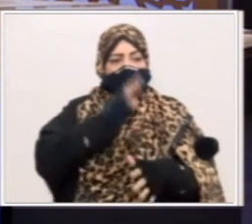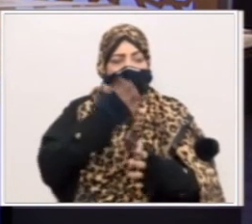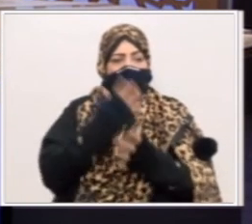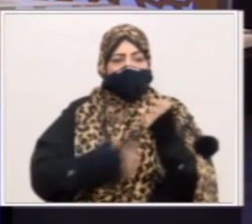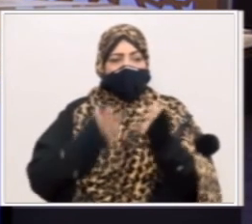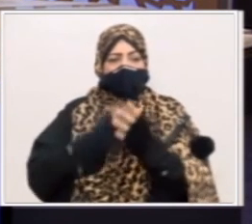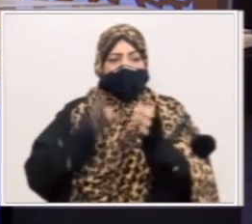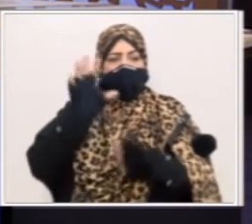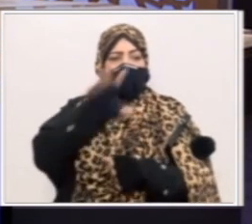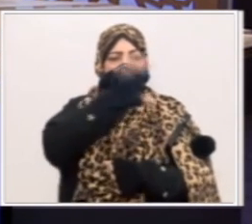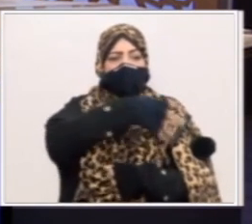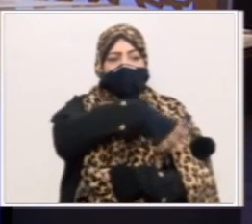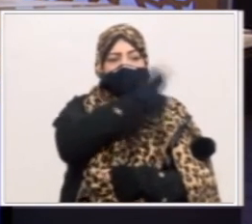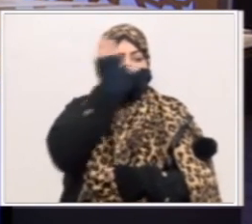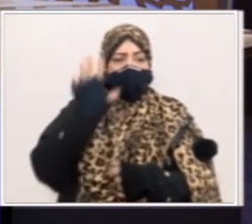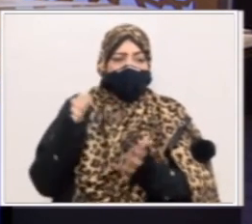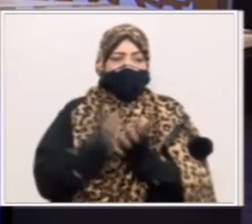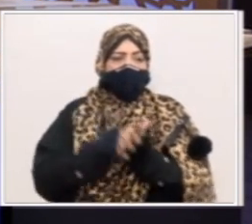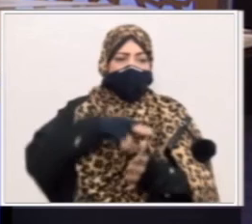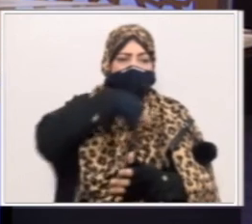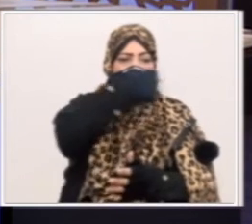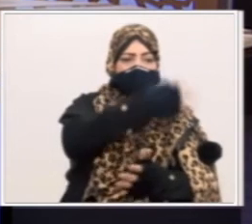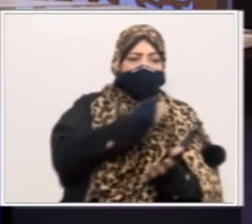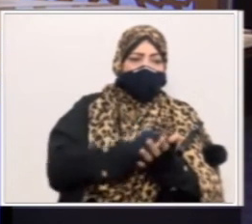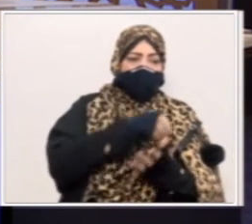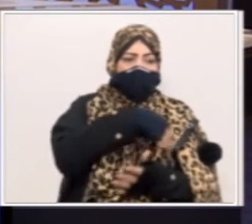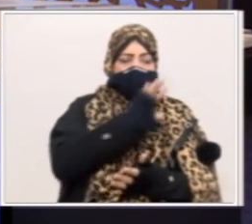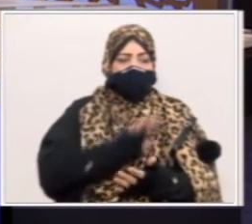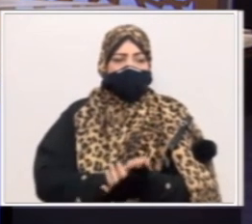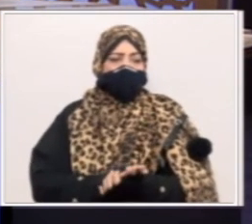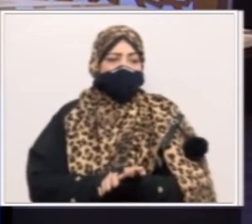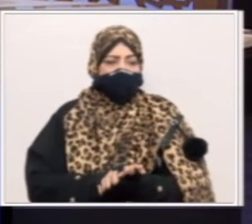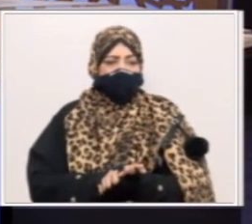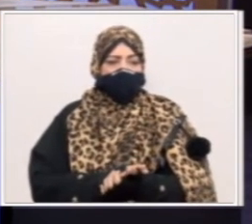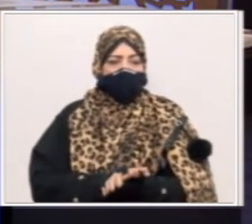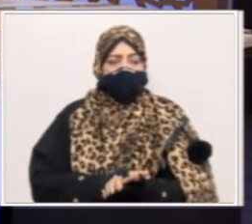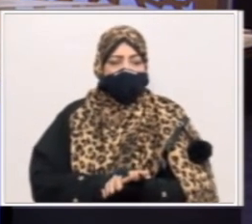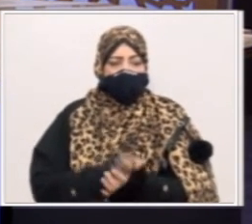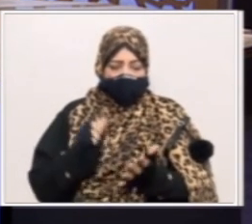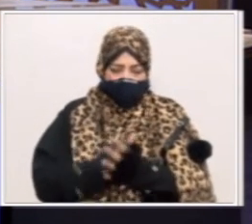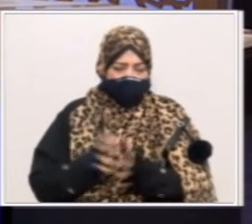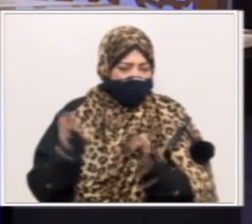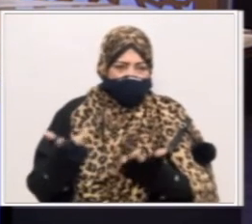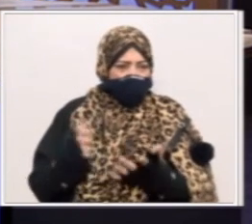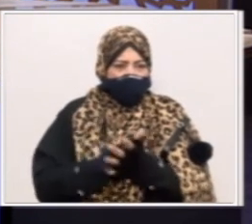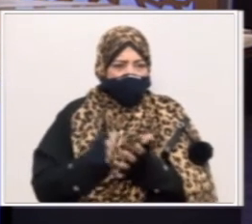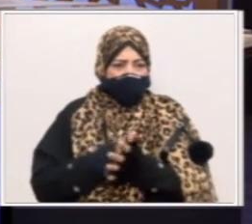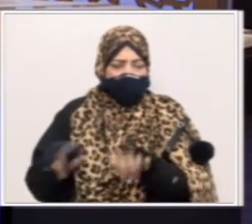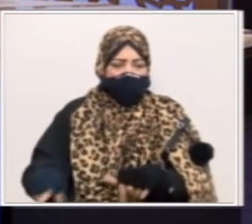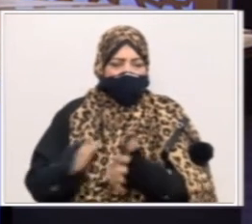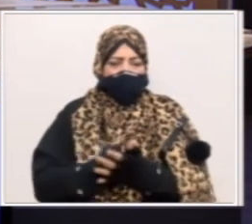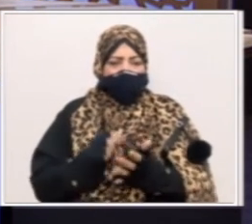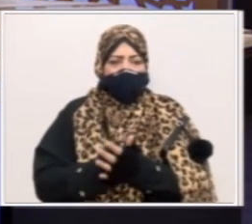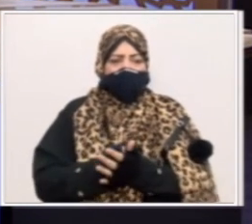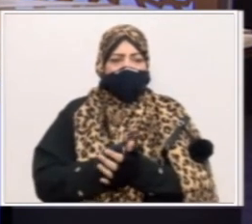كيف يعني غير إقامة الزوج؟ يعني مكان فيها الزوج وبيت الحضانة